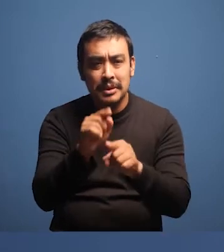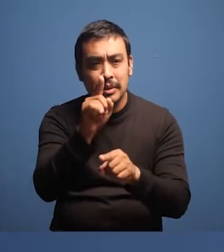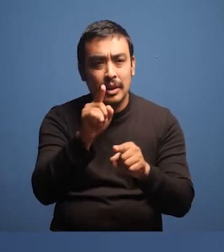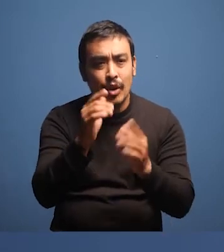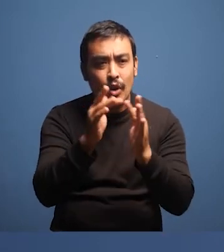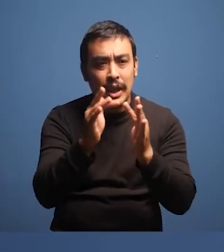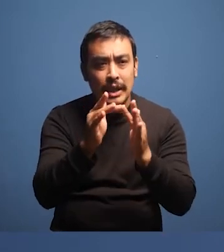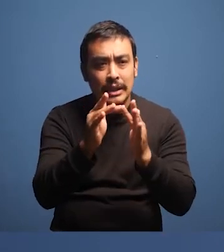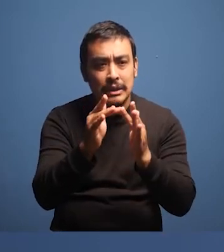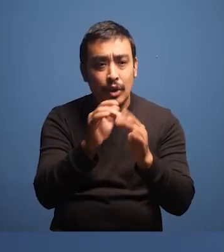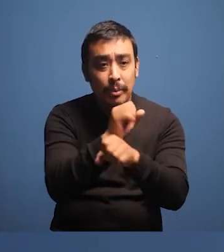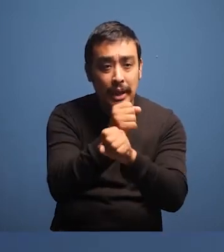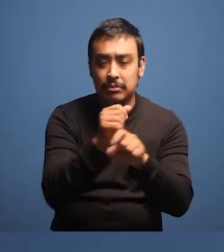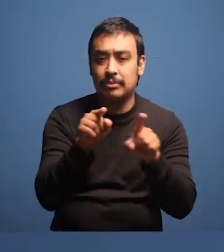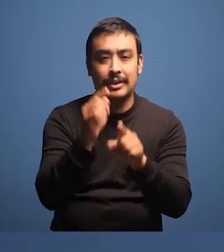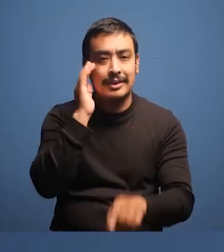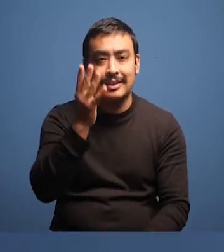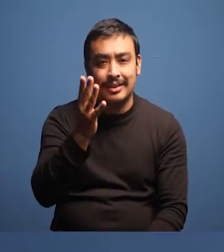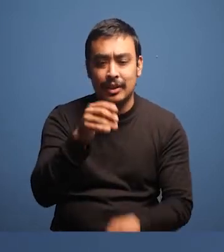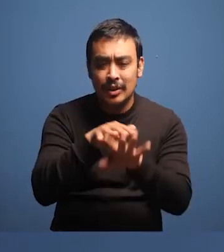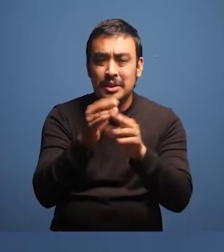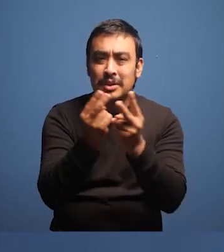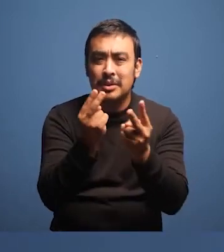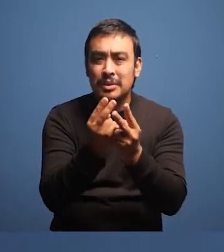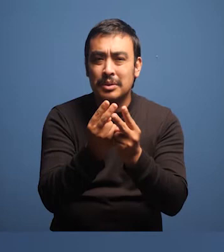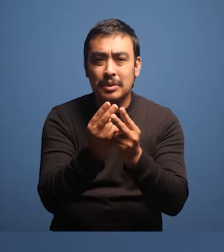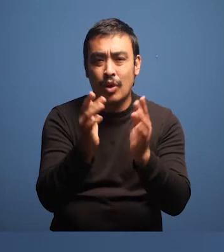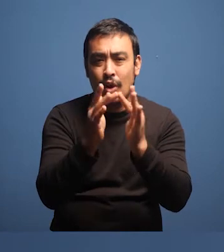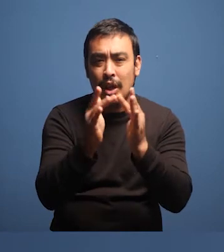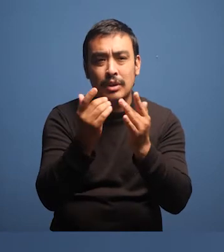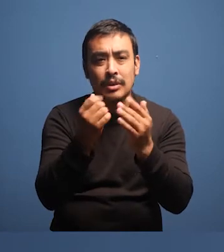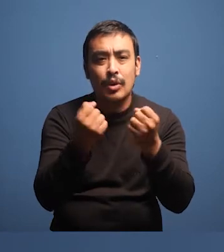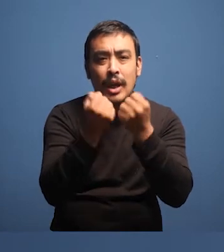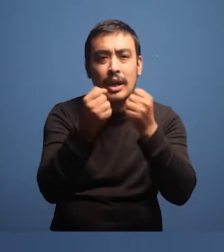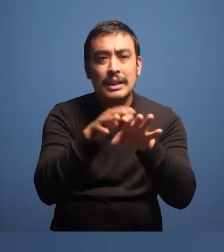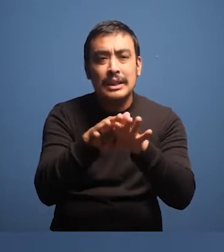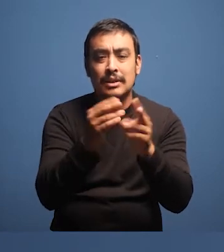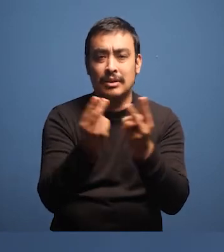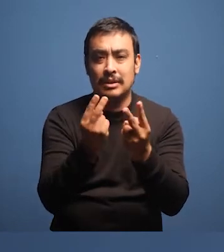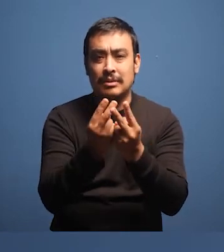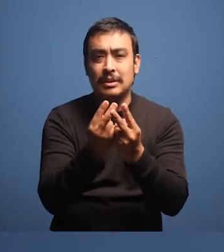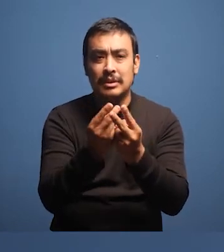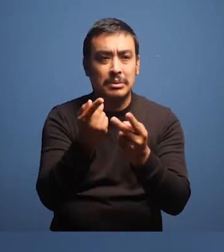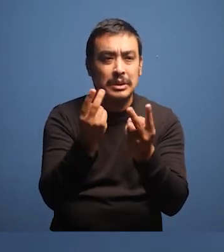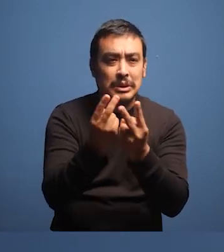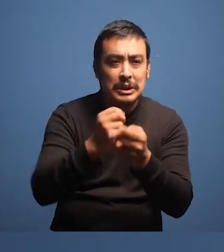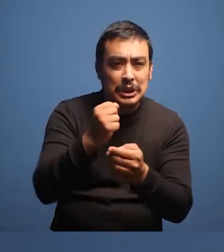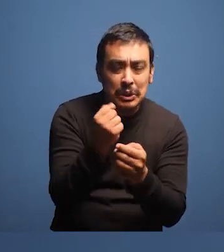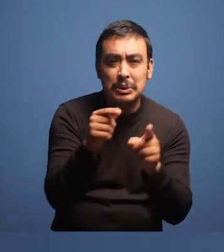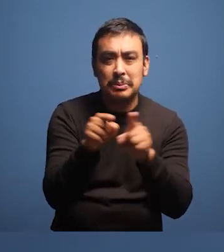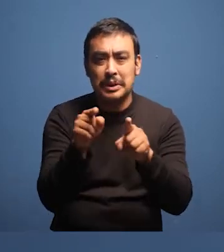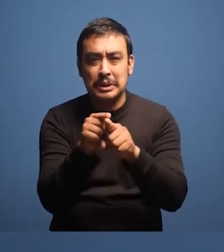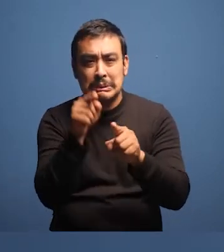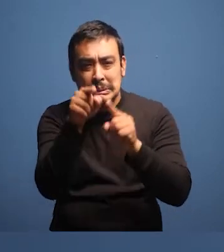क्राइम हो भनेर पनि थाहा छैन कि। अहिले भनेको मोस्टली हामीले भइरहेको अनलाइनमा घटिरहेको भनेको एउटा धेरै भनेको फिसिङ होइन, केही टाइम अगाडि पनि होन्डाको